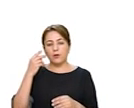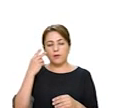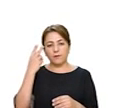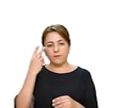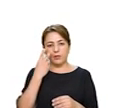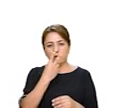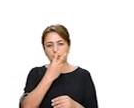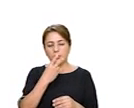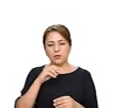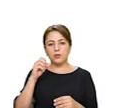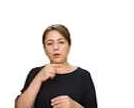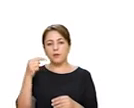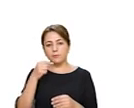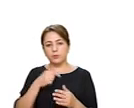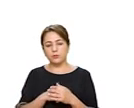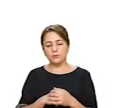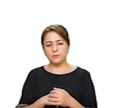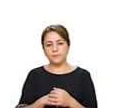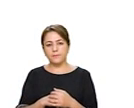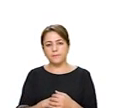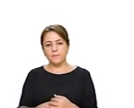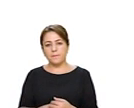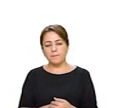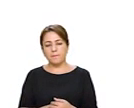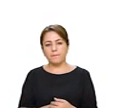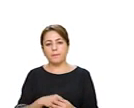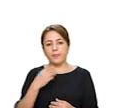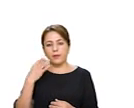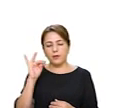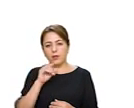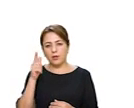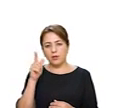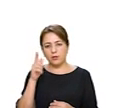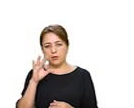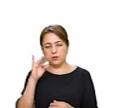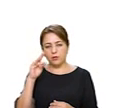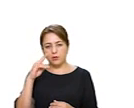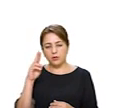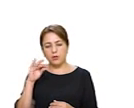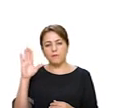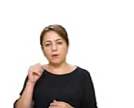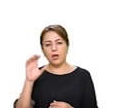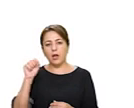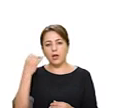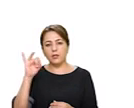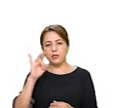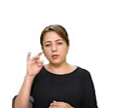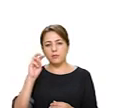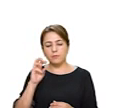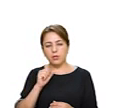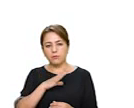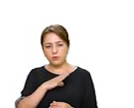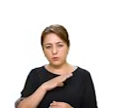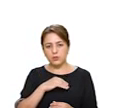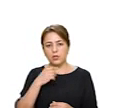Kvadratlar ayirmasi, ya'ni yig'indi va ayirma bo'ladigan bo'lsa x